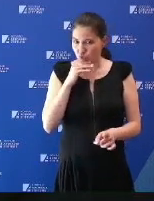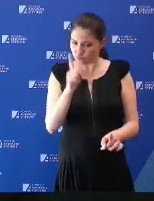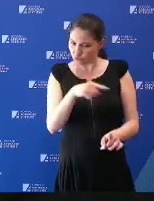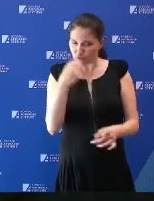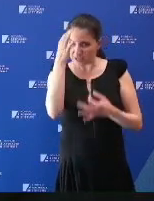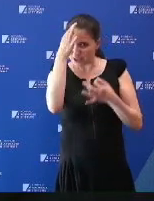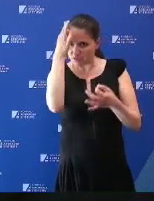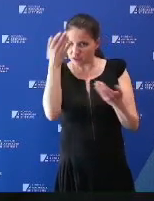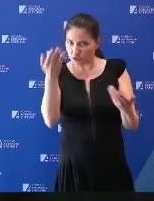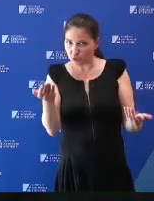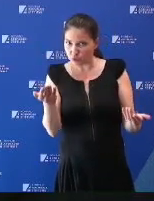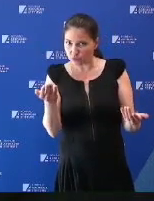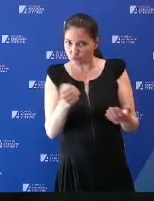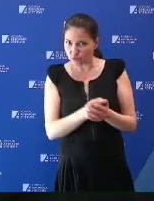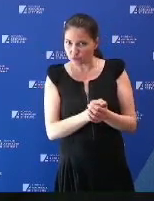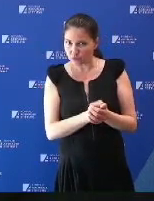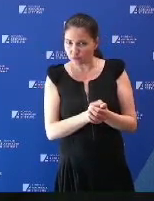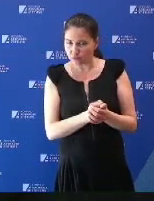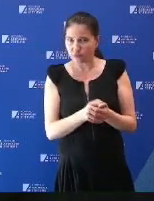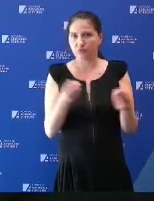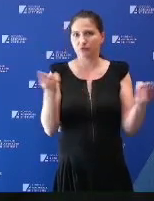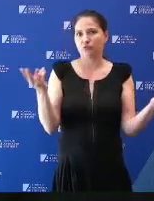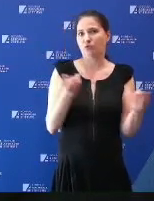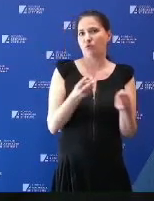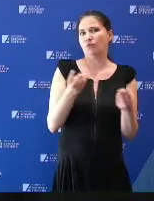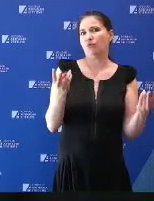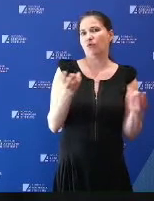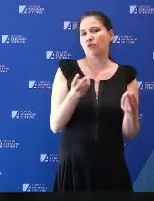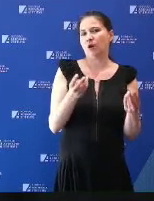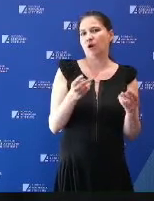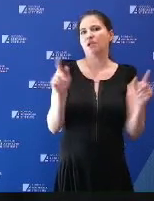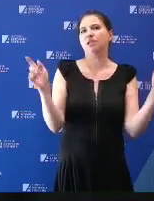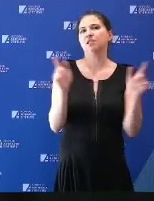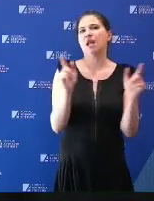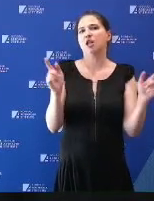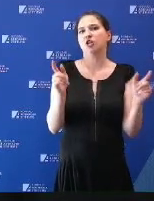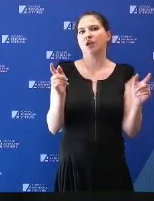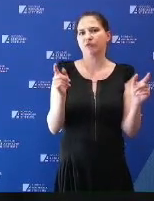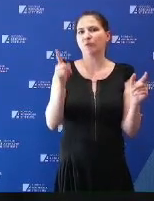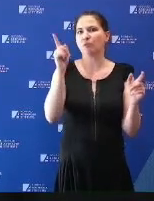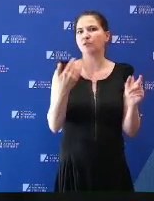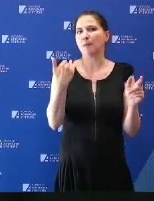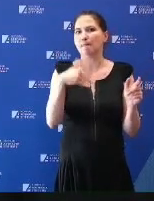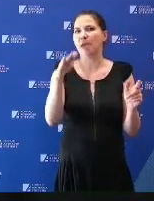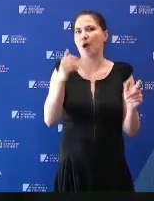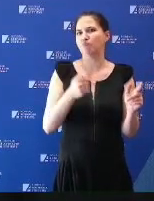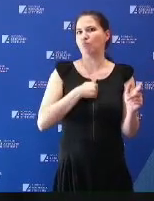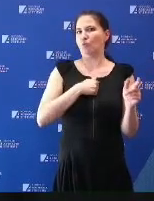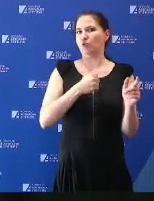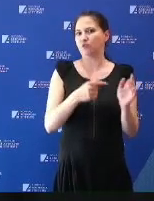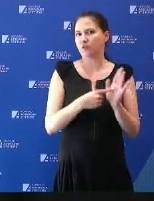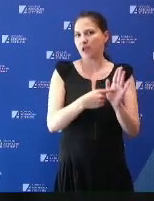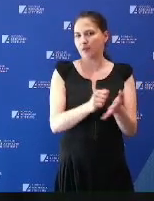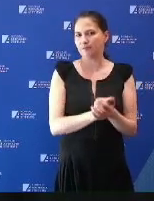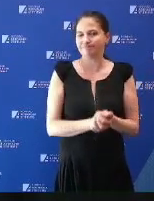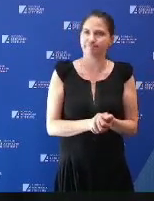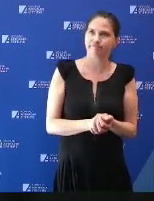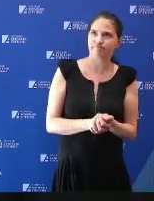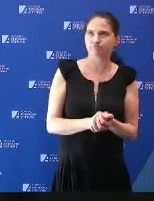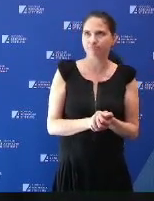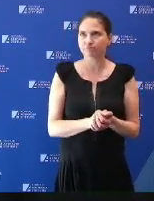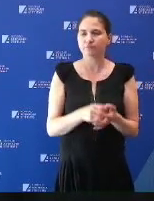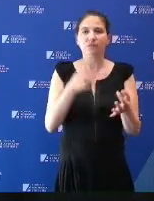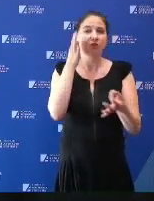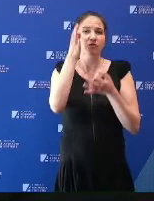angeht? Oder müsste sich da im gesellschaftlichen Klima noch ein bisschen was tun in Deutschland? Ja, wagemutig. Also Innovationen